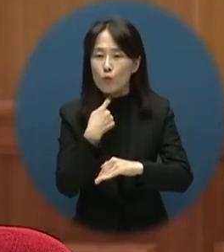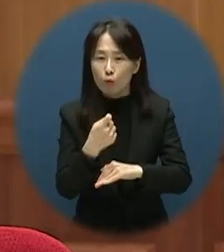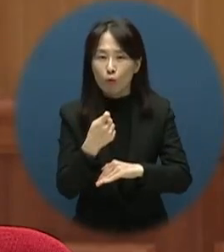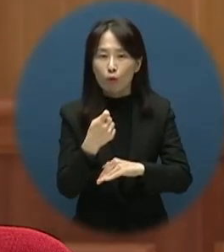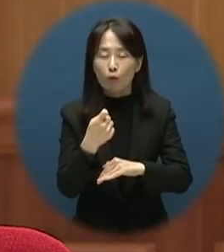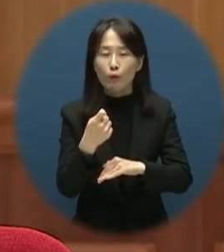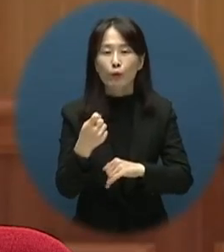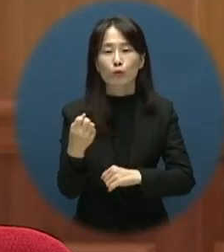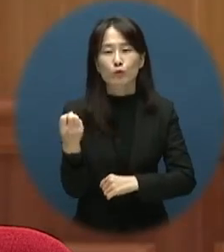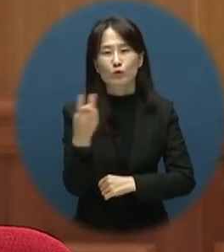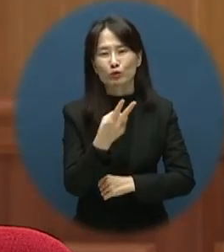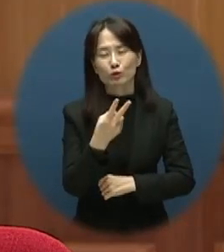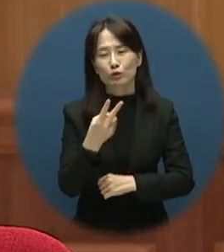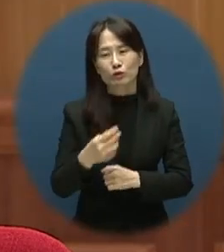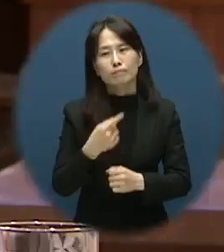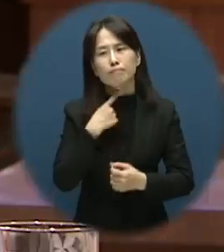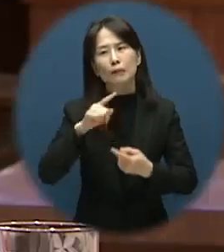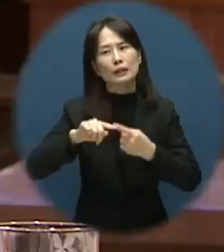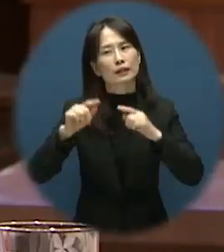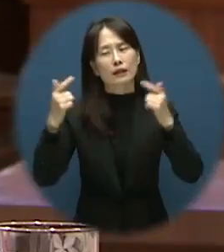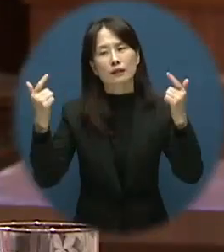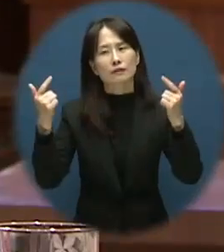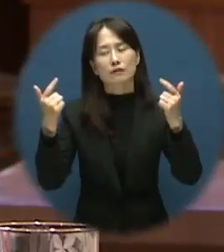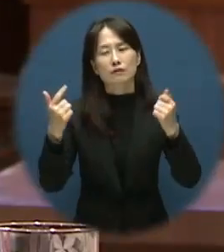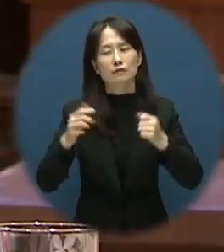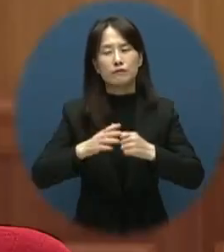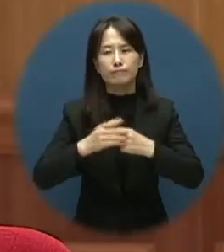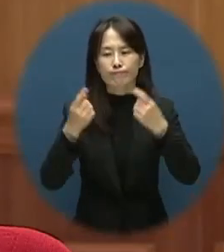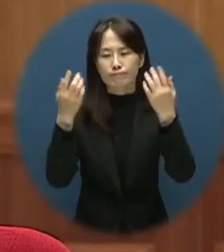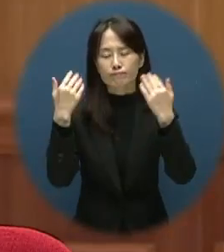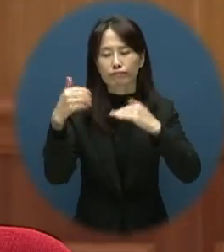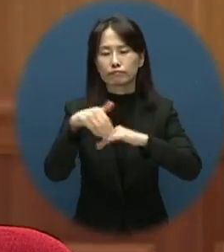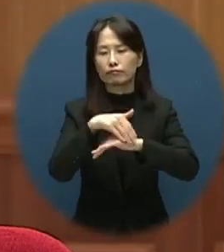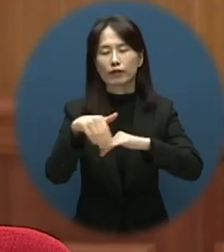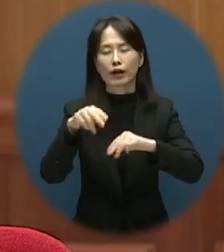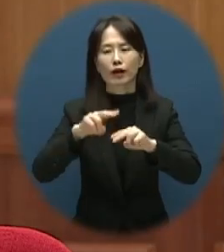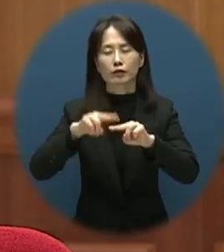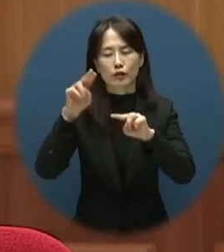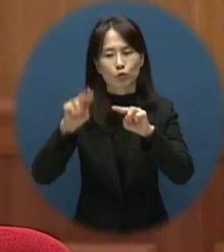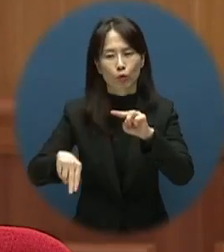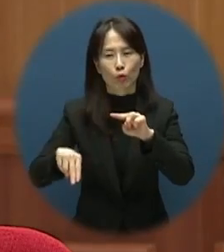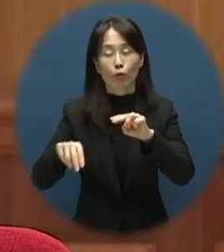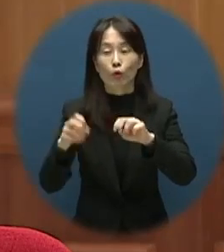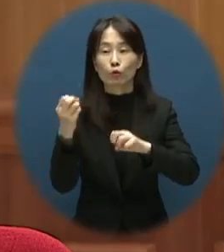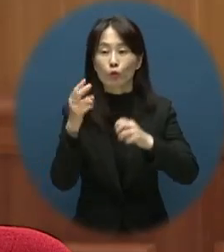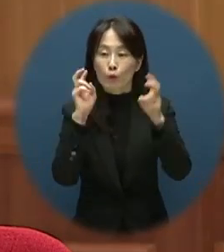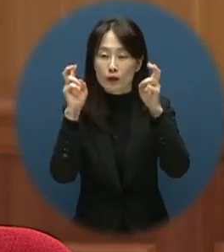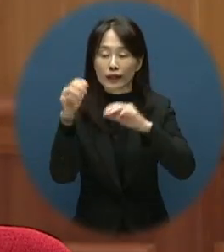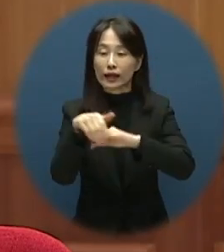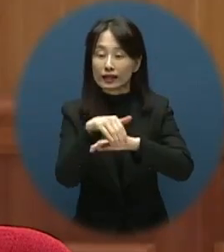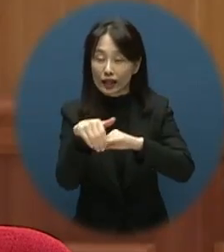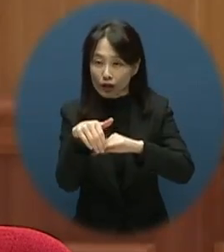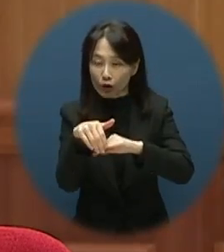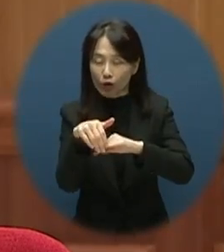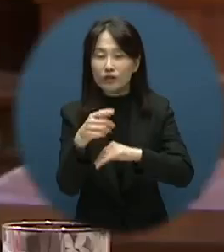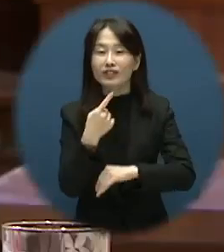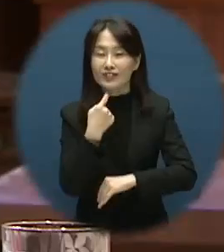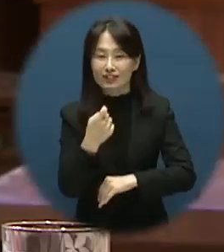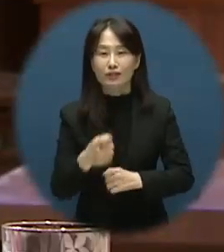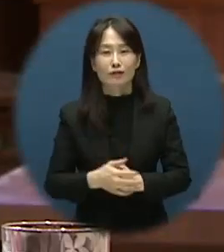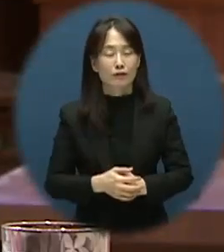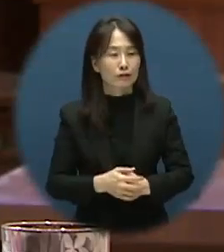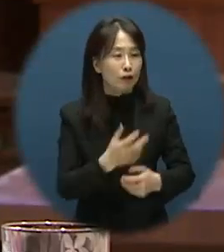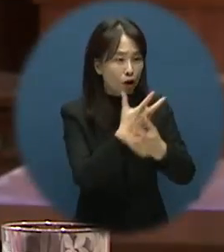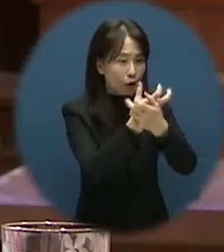그 원래 마음에 안 들어서 제가 그만두고 예, 네, 그만두고 그 회사에서 좀 다니고 하다가 네.